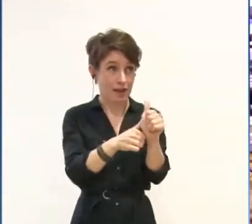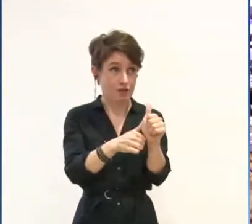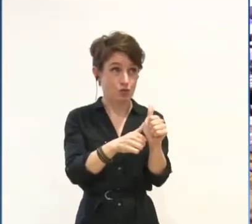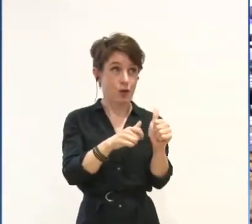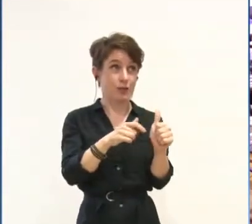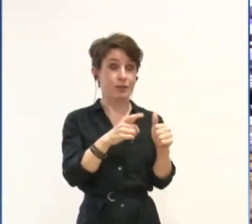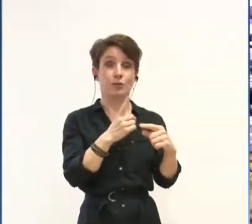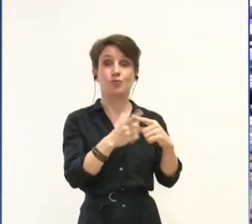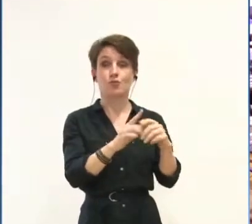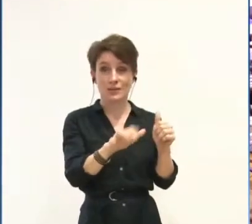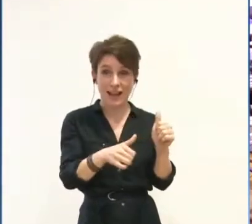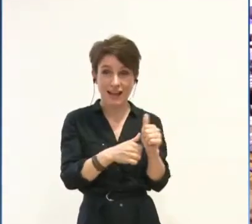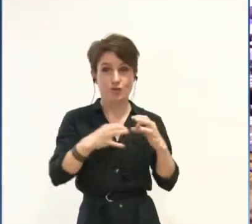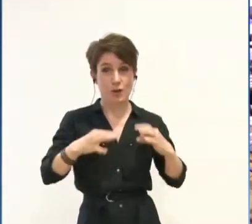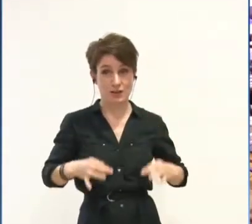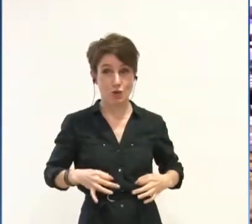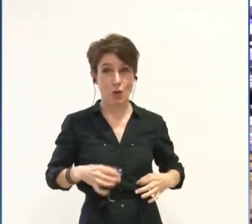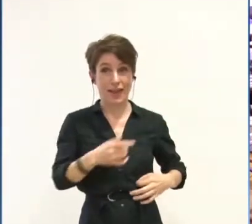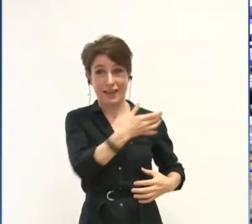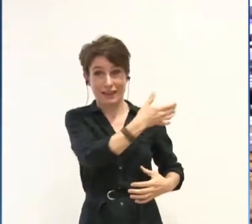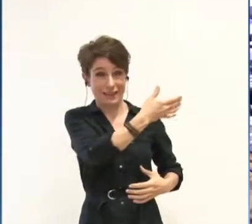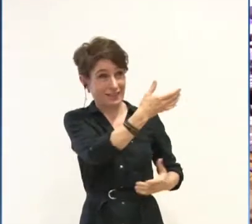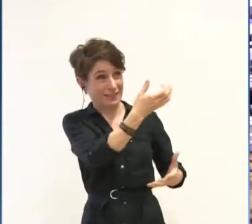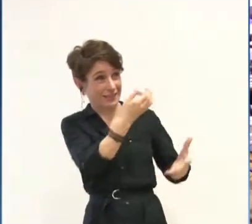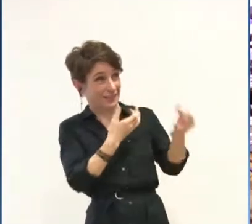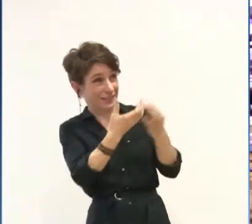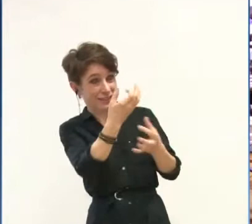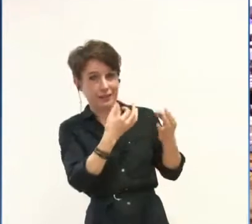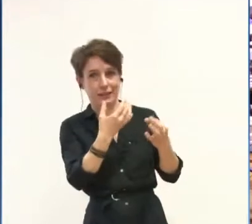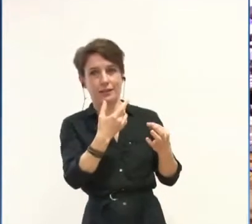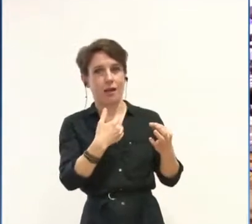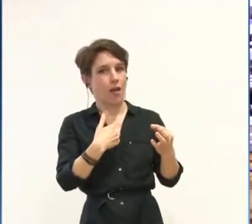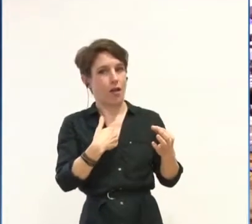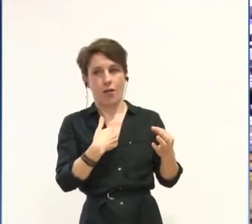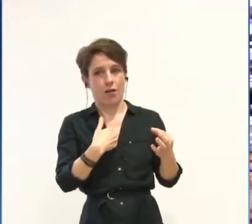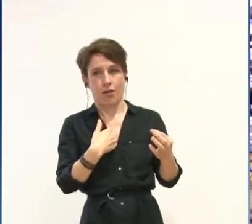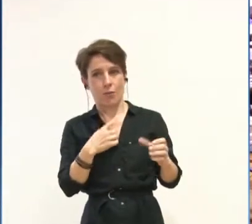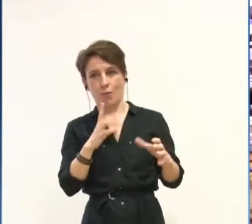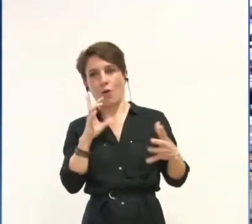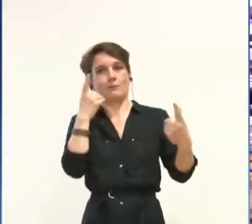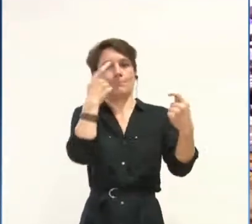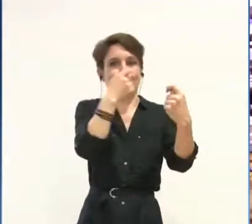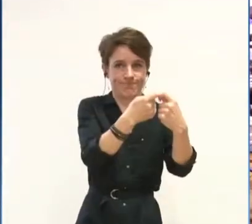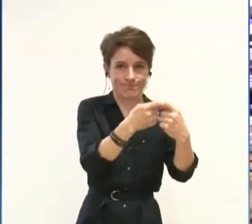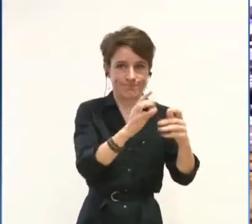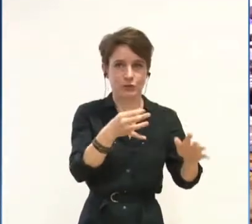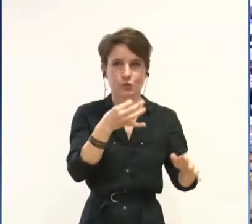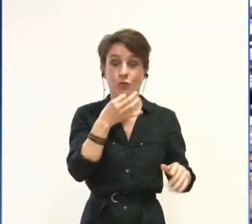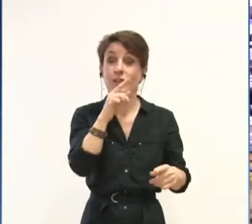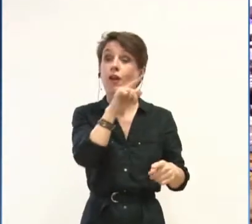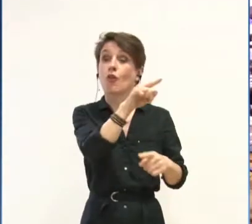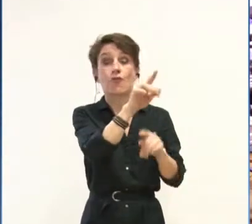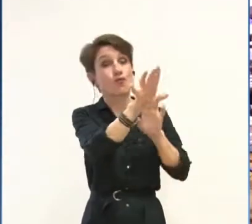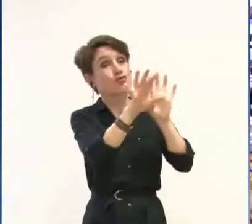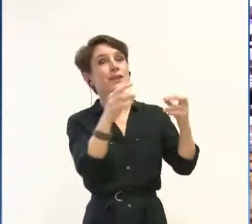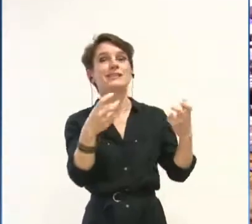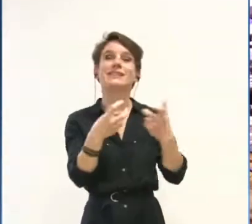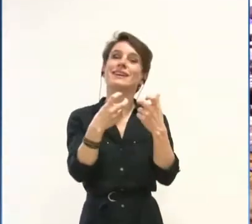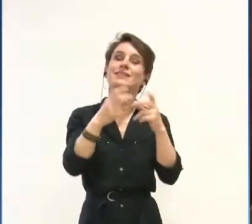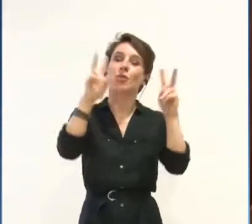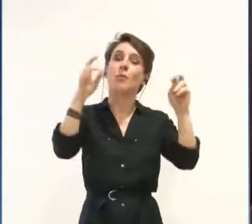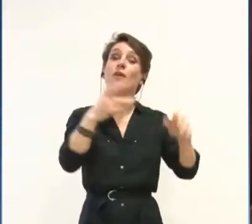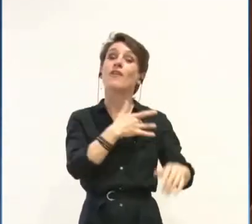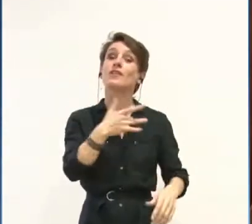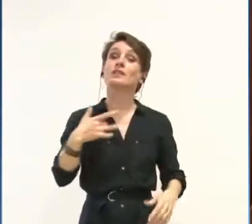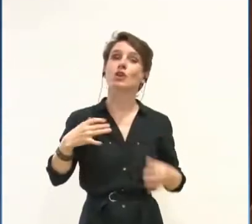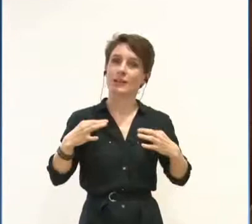au scolaire m'amène à le faire maintenant, puisque ça concerne, vous avez pris tous les deux comme exemple la santé scolaire. Et c'est